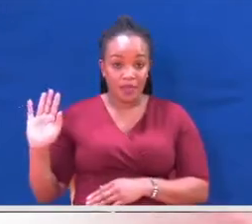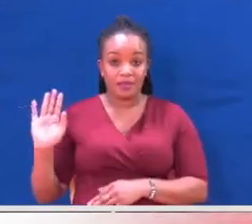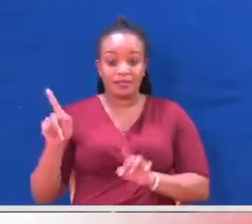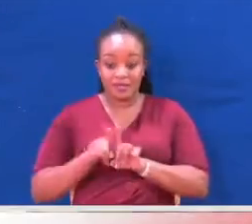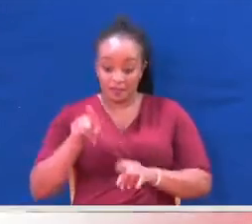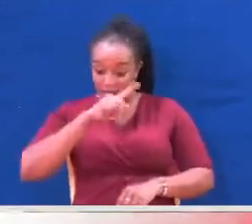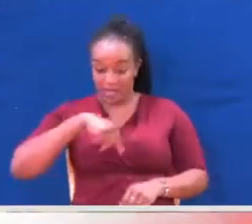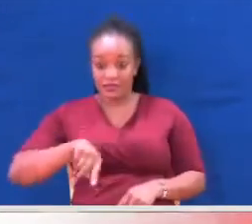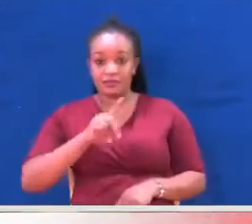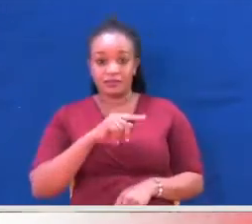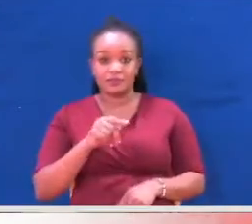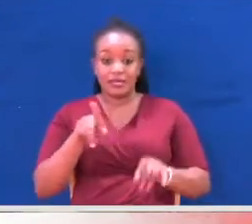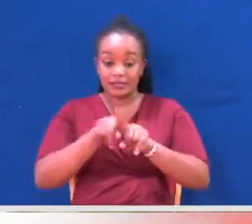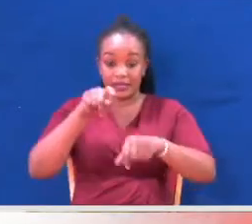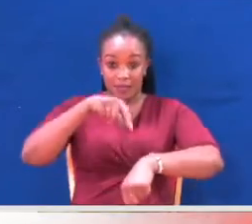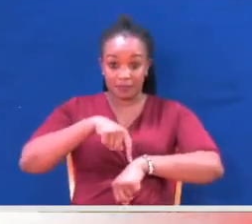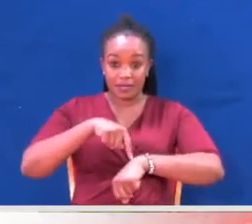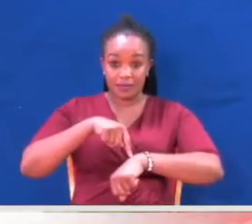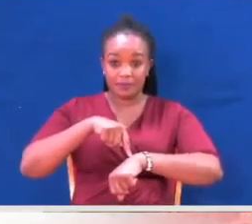tunafanya kazi. At the same time,